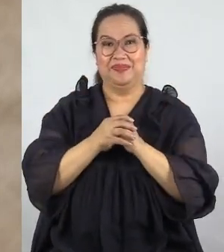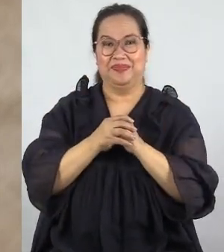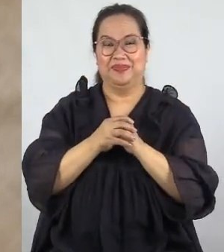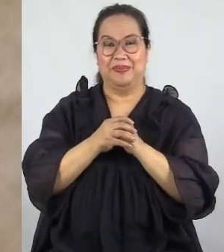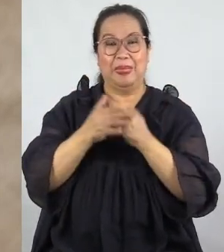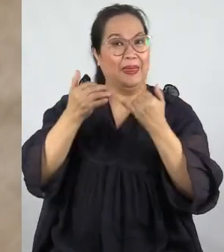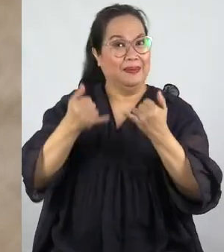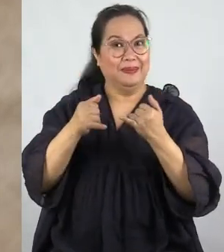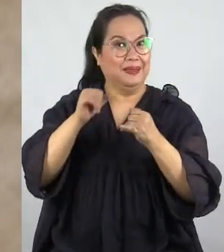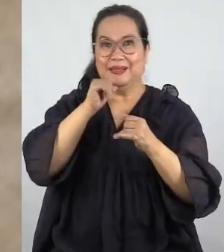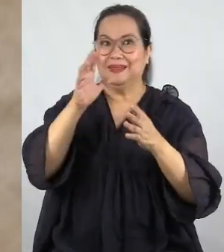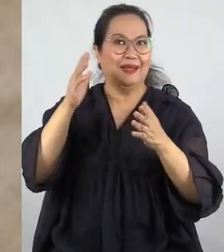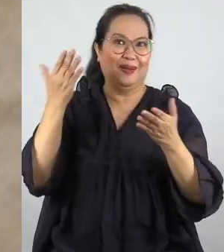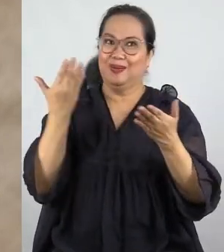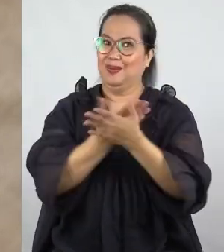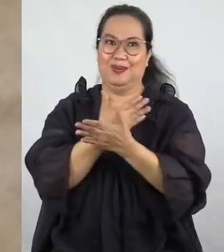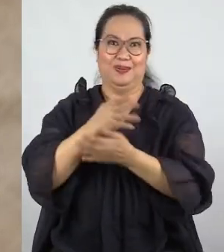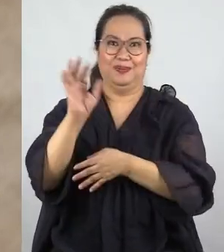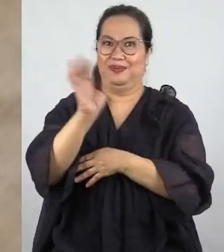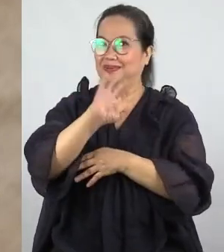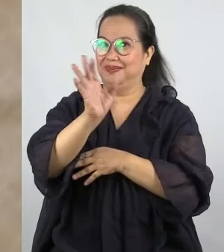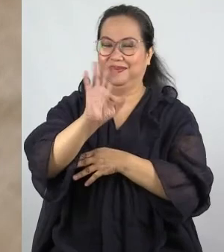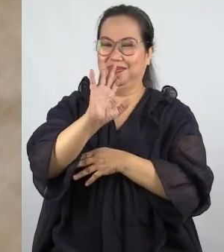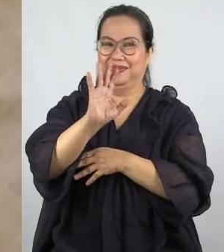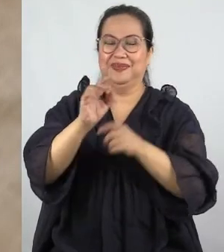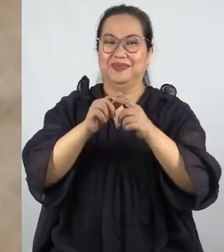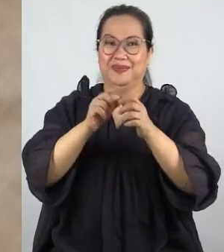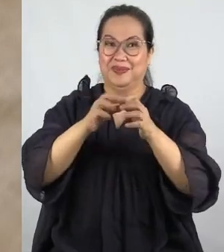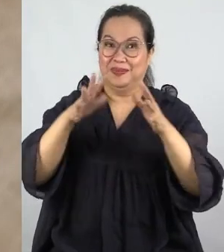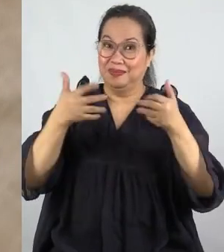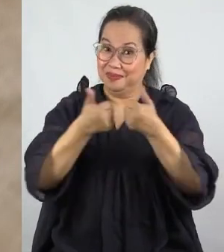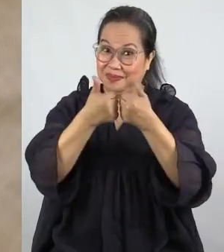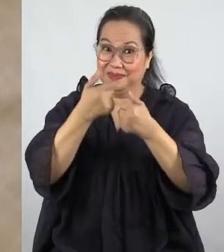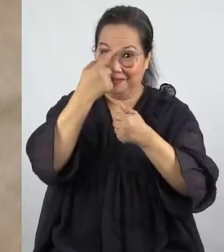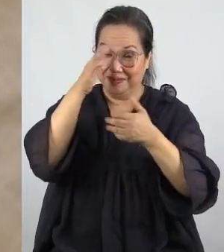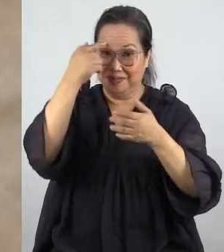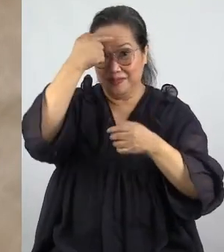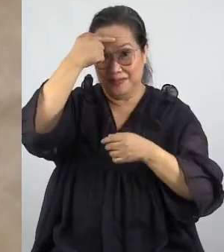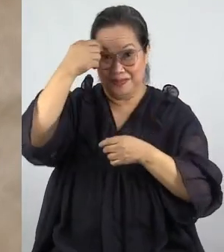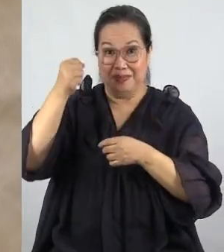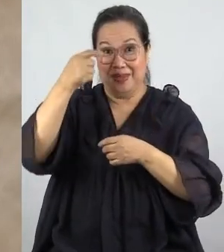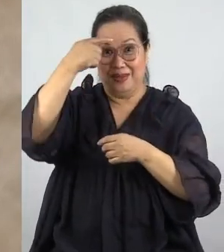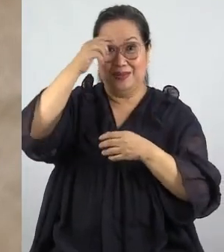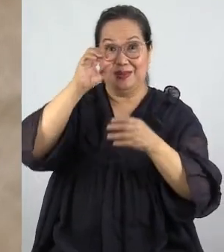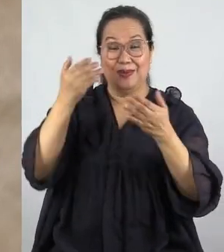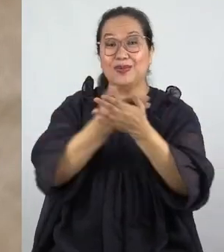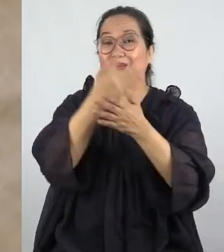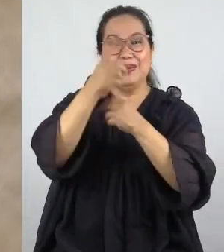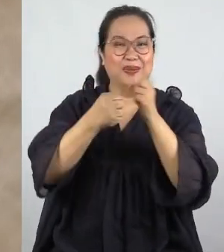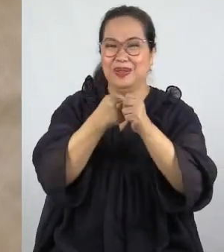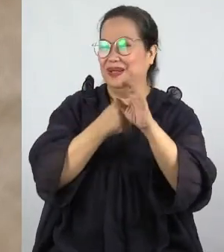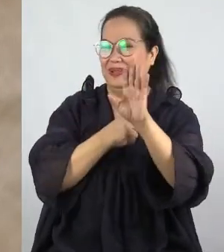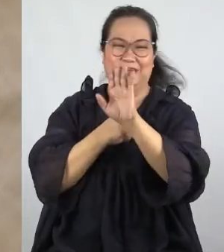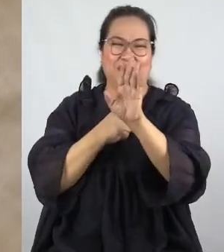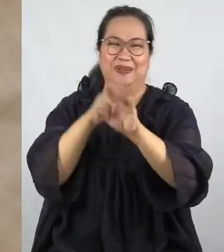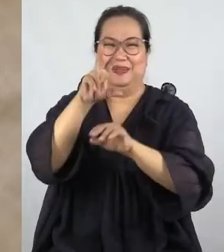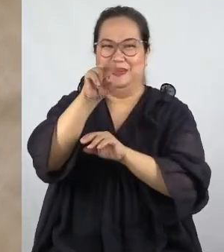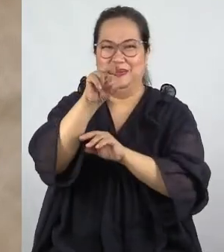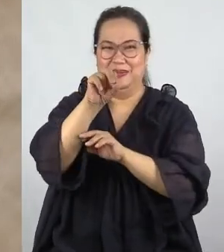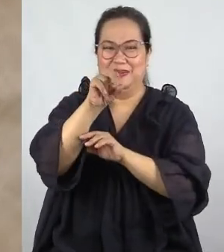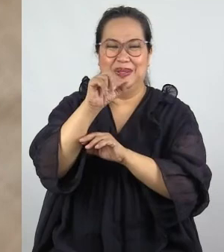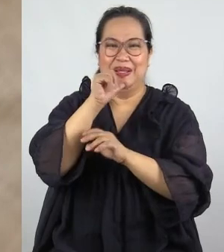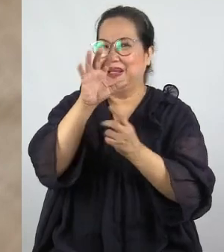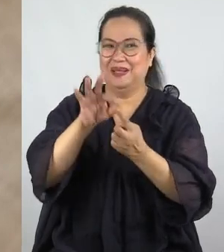ito po ay hindi bago. Hindi natin binibigay ang hamon na ito dahil lamang sa bagong taon. Hindi po. Hindi po